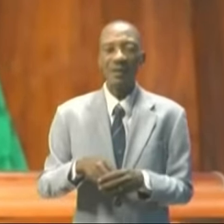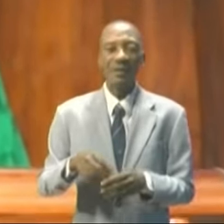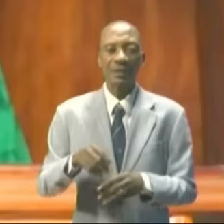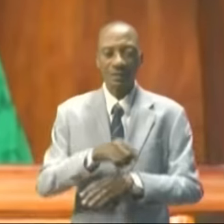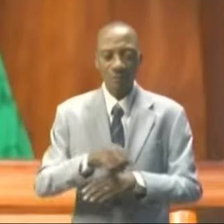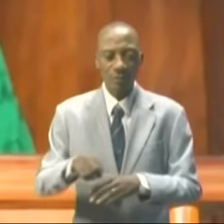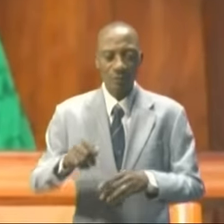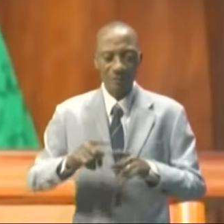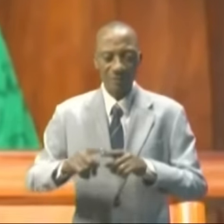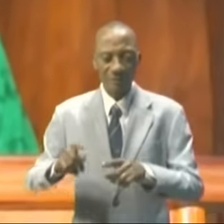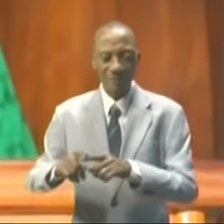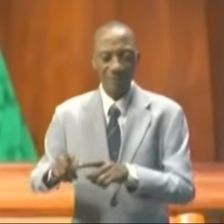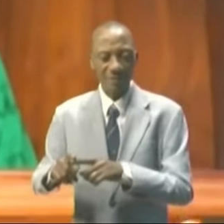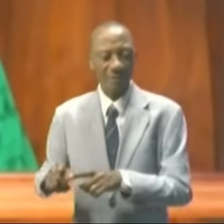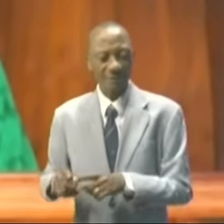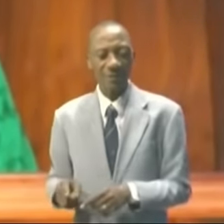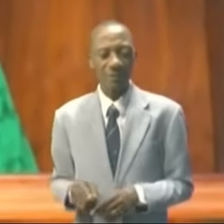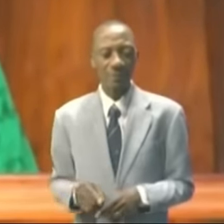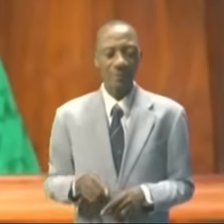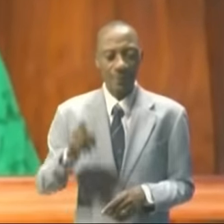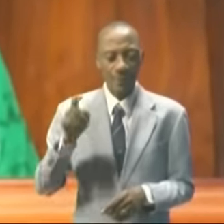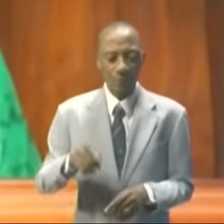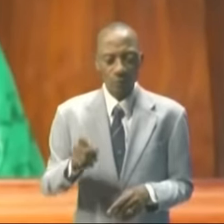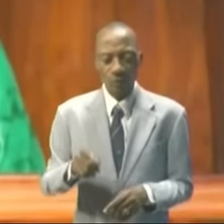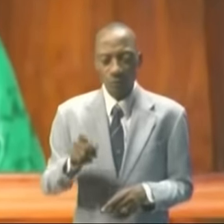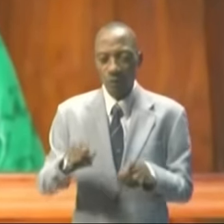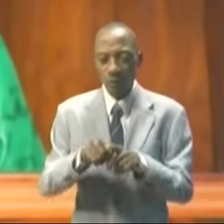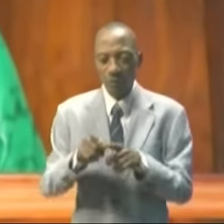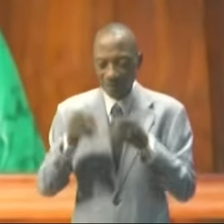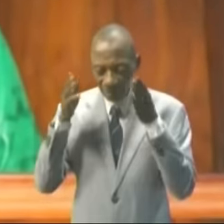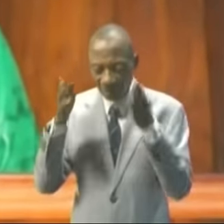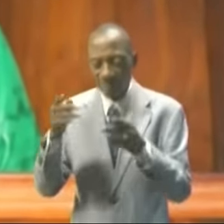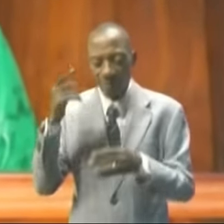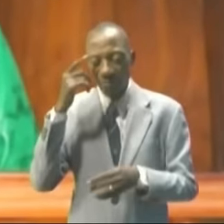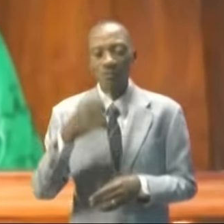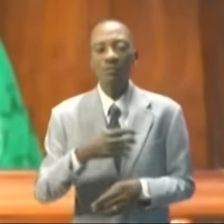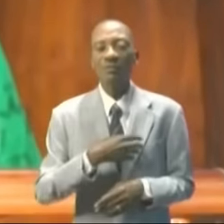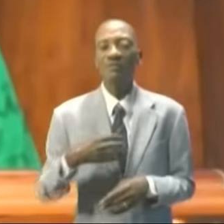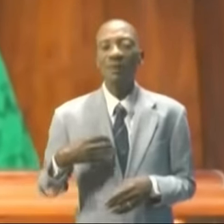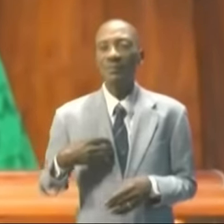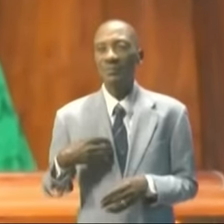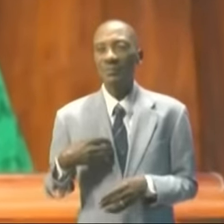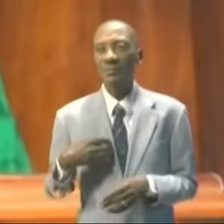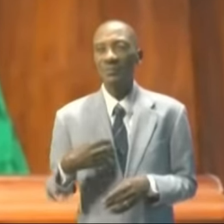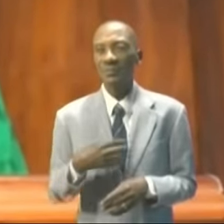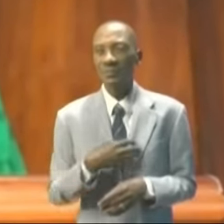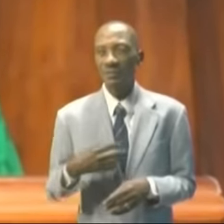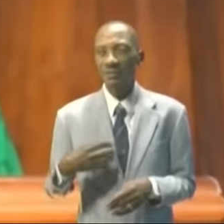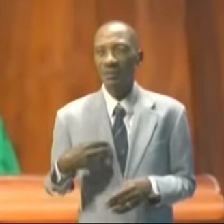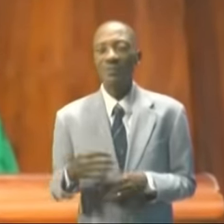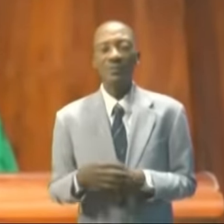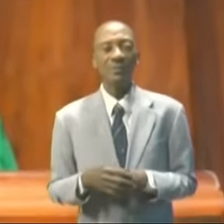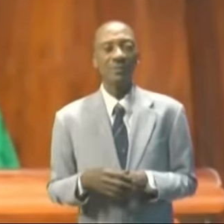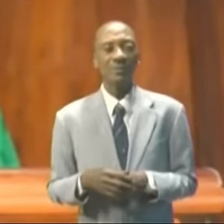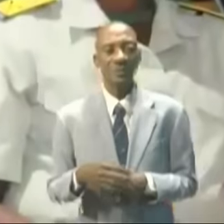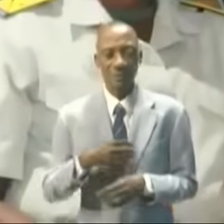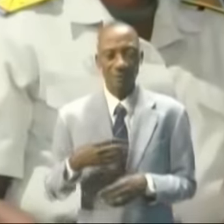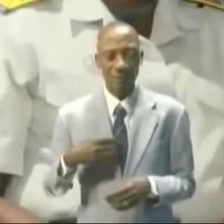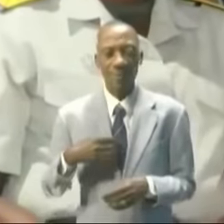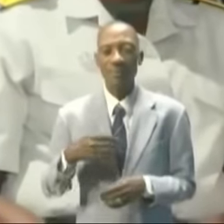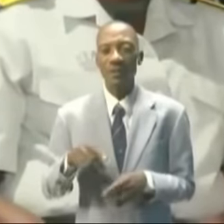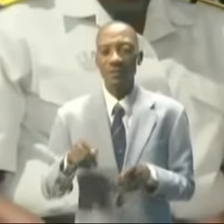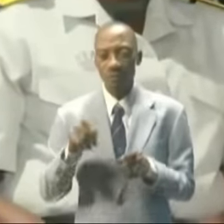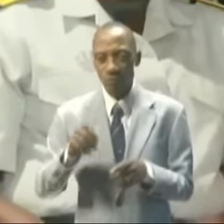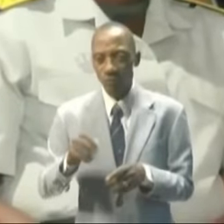le mentorat des femmes qui sont des actrices incontournables du triptyque paix, sécurité, développement.